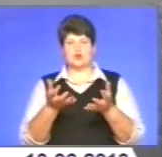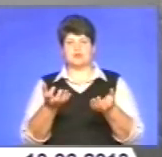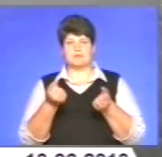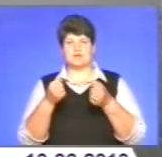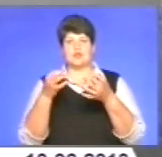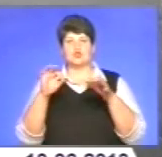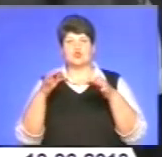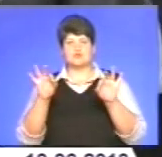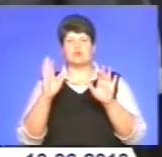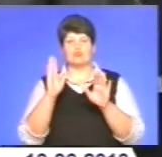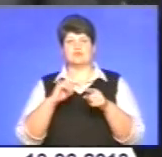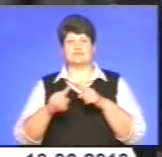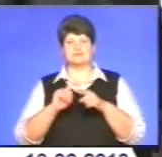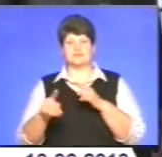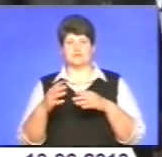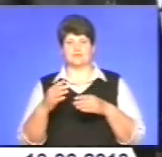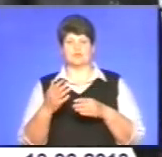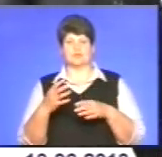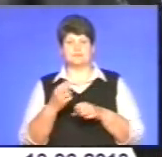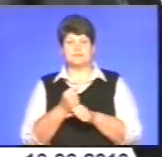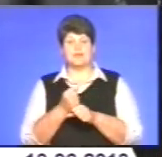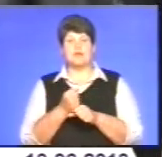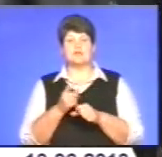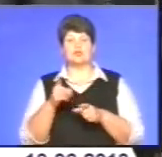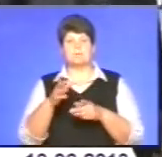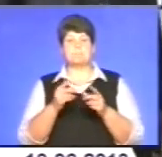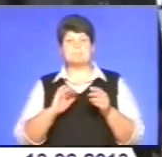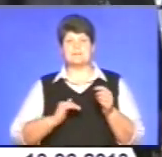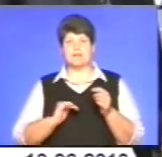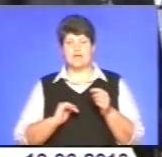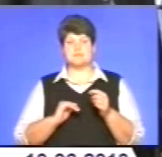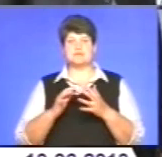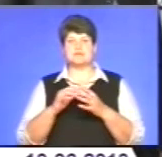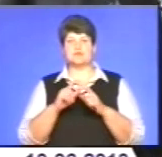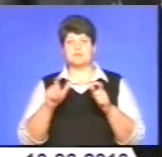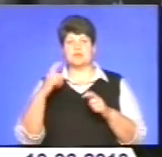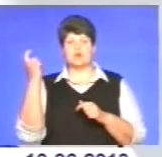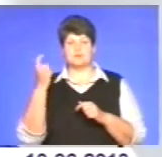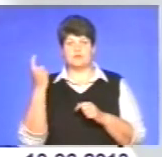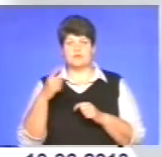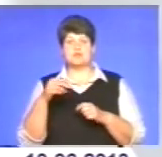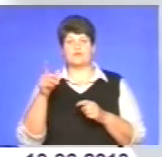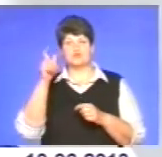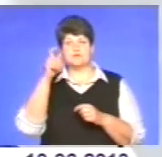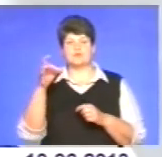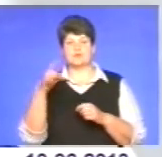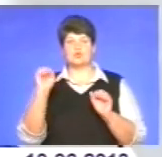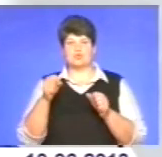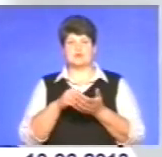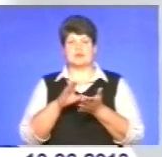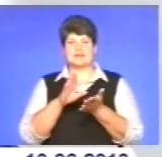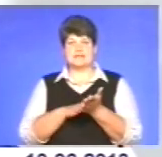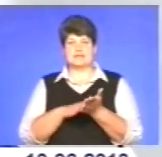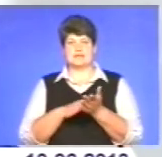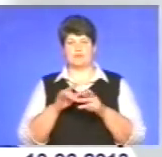стане простішою і швидшою. Крім того, тут підприємці та суб'єкти господарювання Чортківщини зможуть здійснити реєстраційні